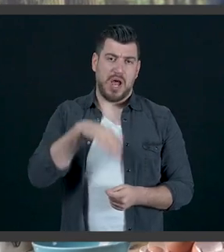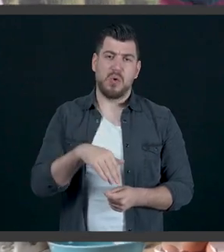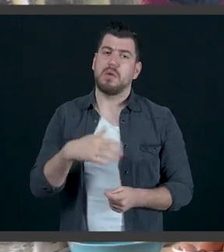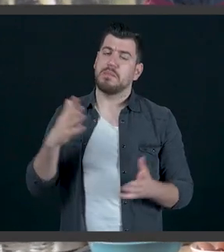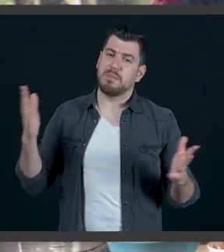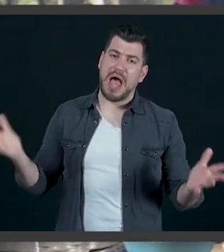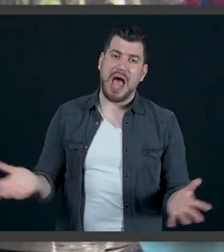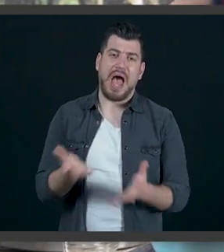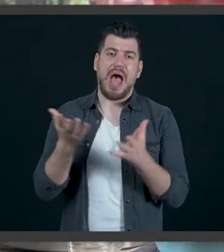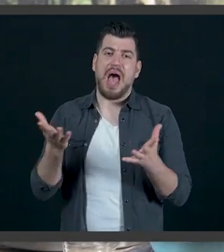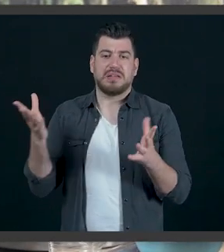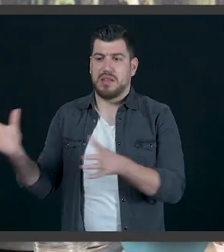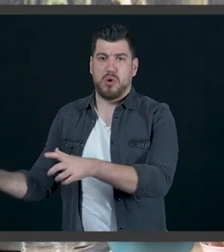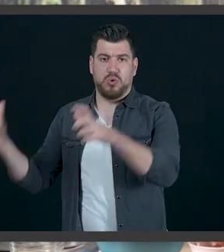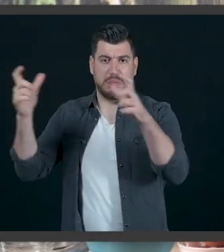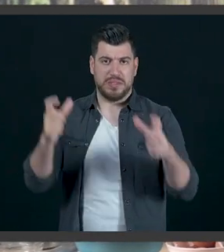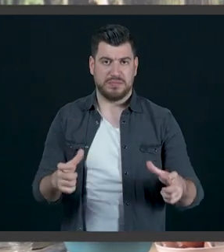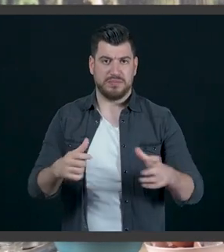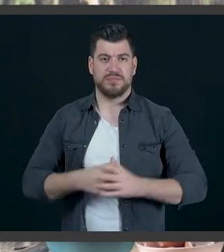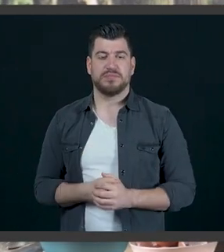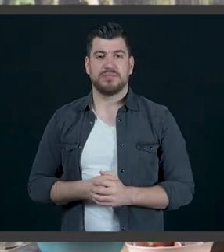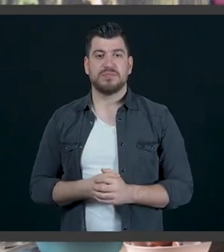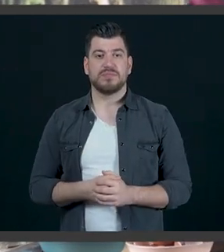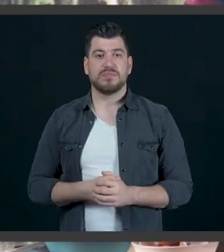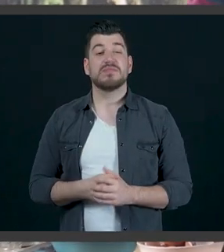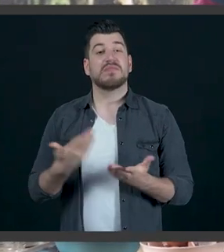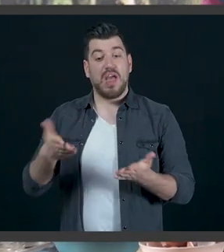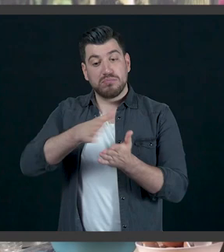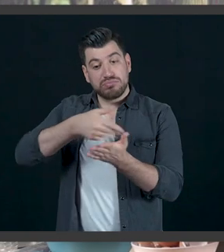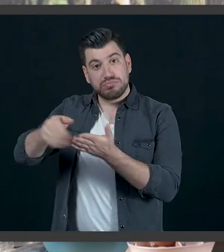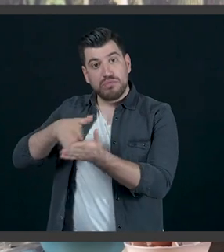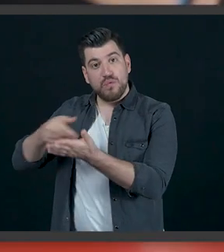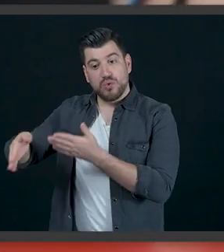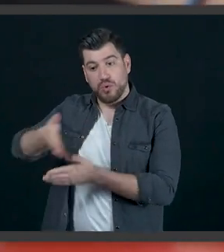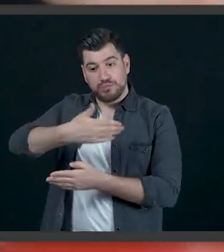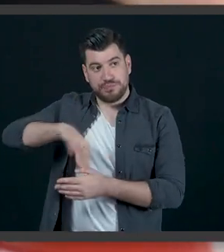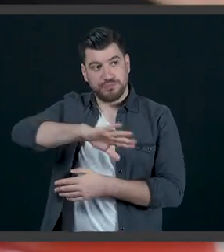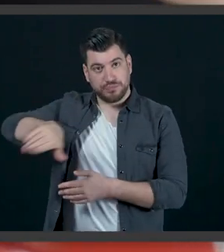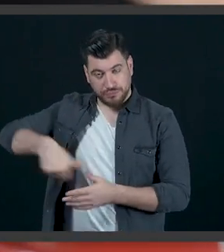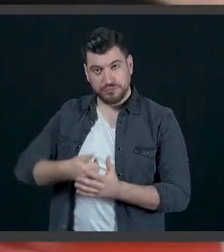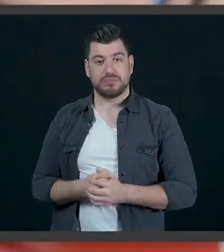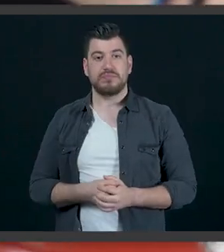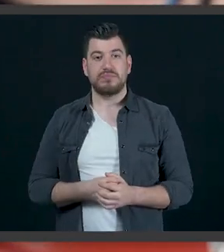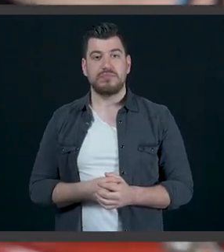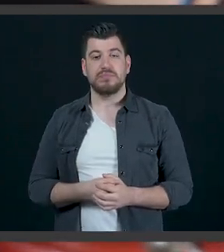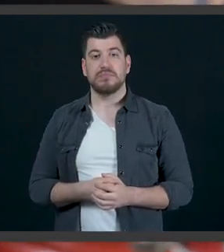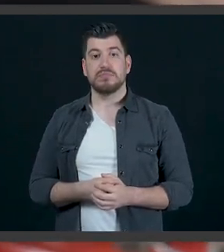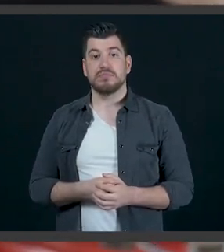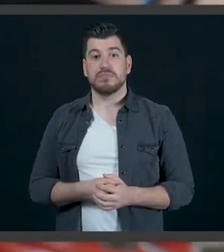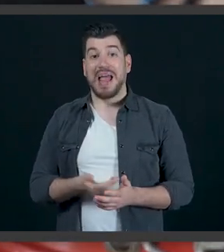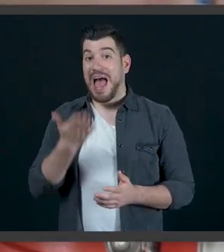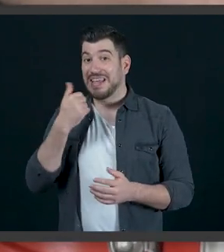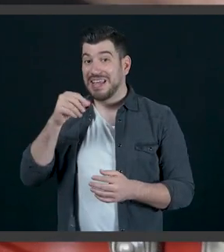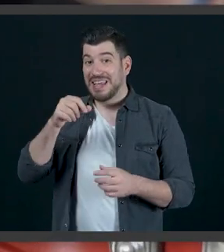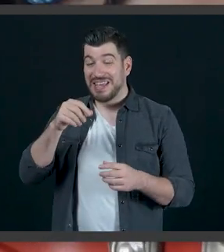άλλο. Να συνεχίσω για να μην πω ότι κάθομαι. Θα πάρω ένα ταψάκι και θα βούτυρο κακάο όσο. Θα σε μιζάρω ουσιαστικά. Απλά αντί για αλεύρι